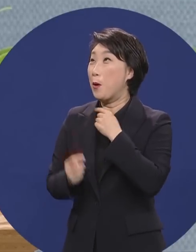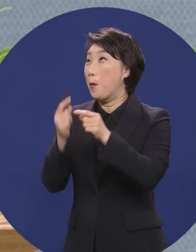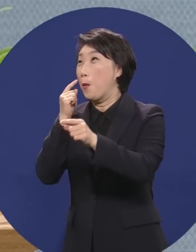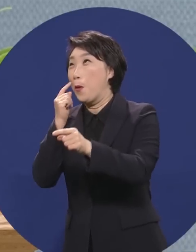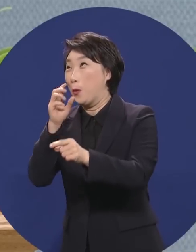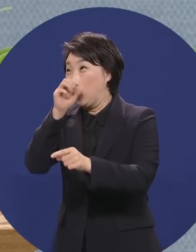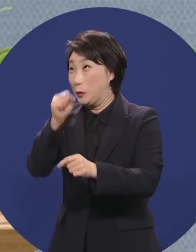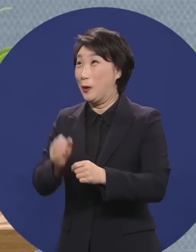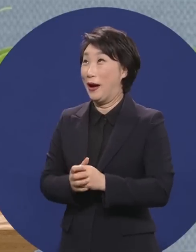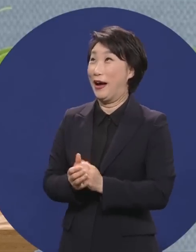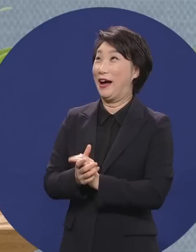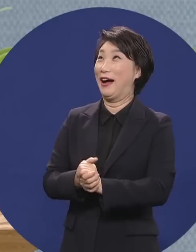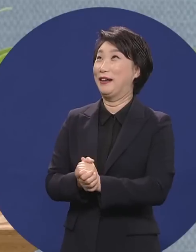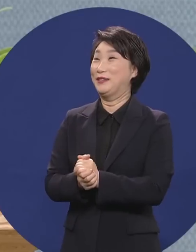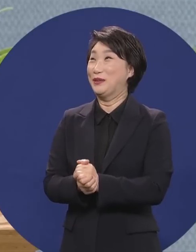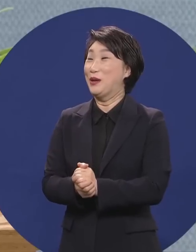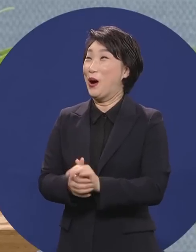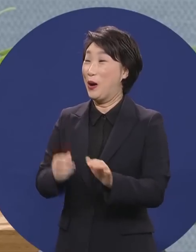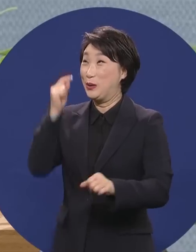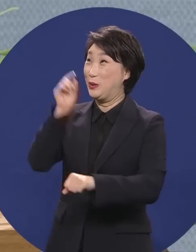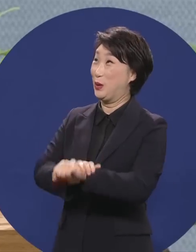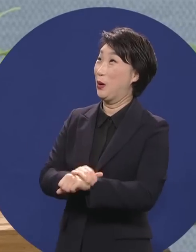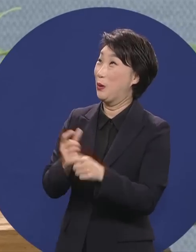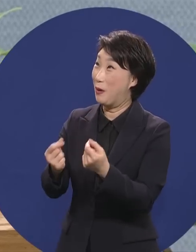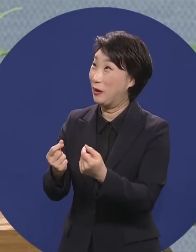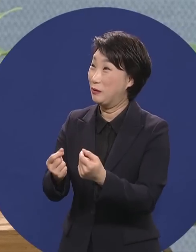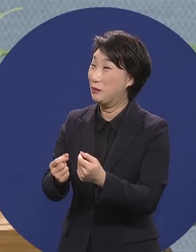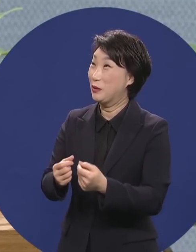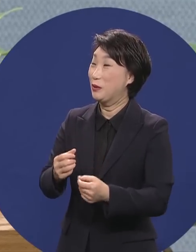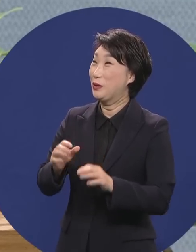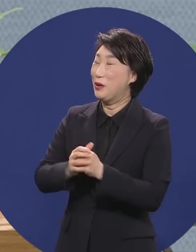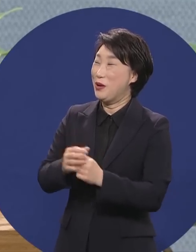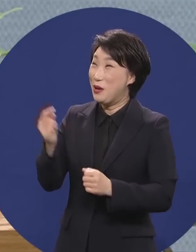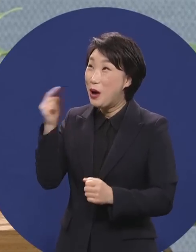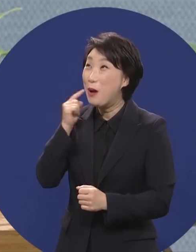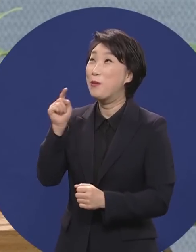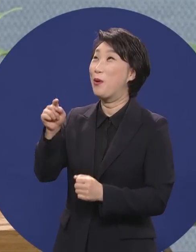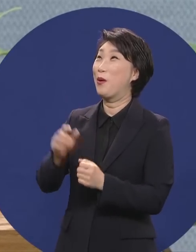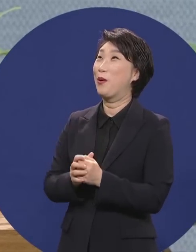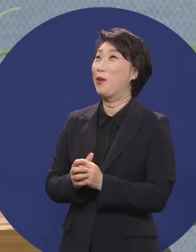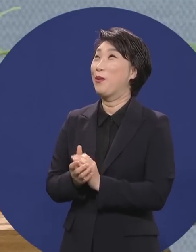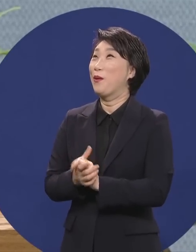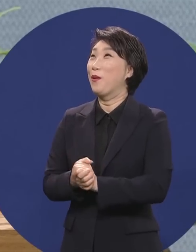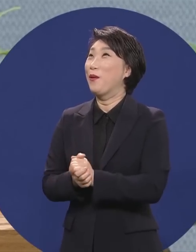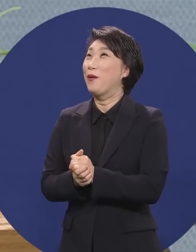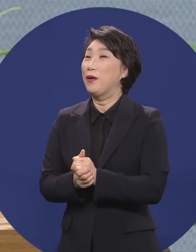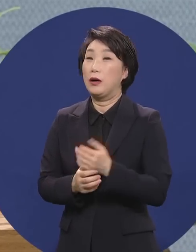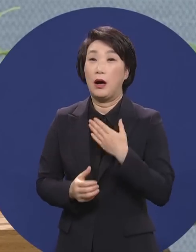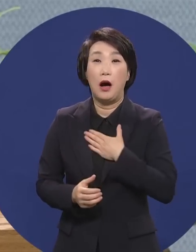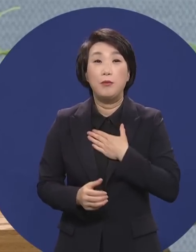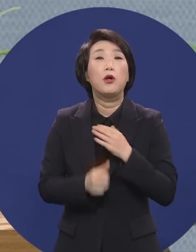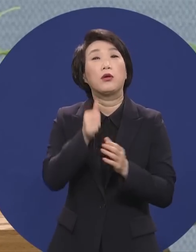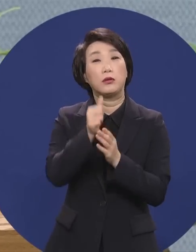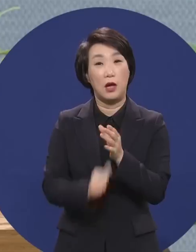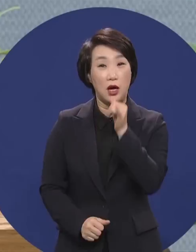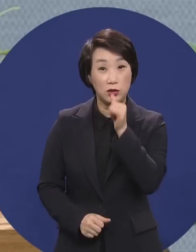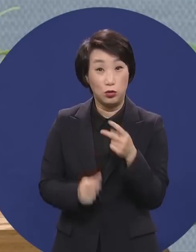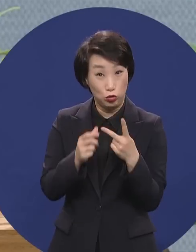보암직도 하다, 지혜롭게 할 만큼 탐스럽기도 하다. 감성이